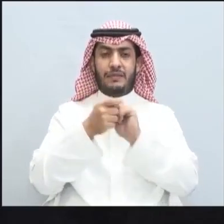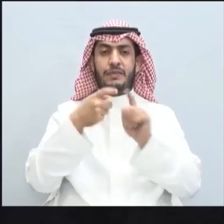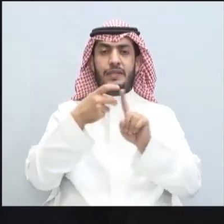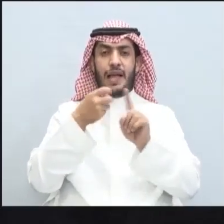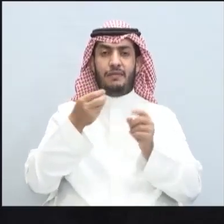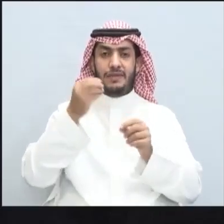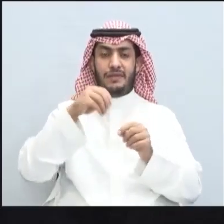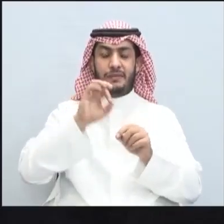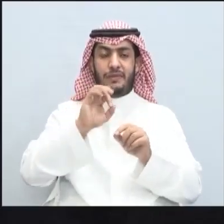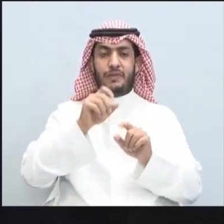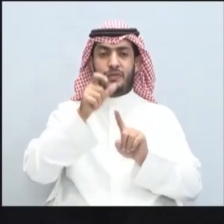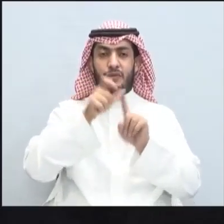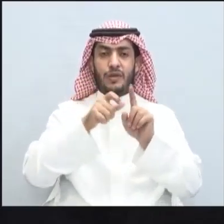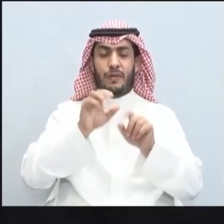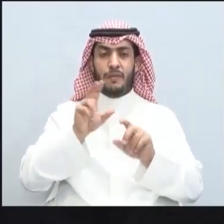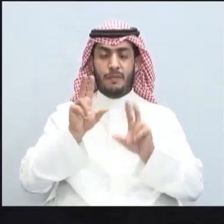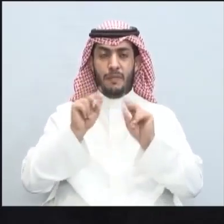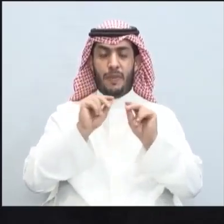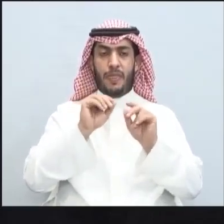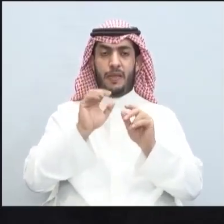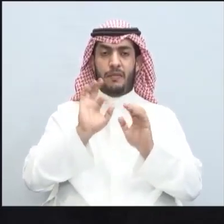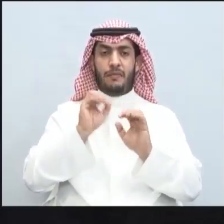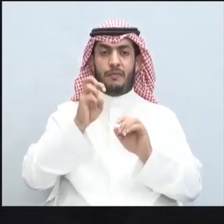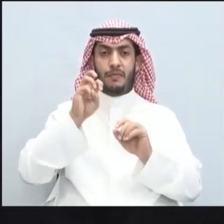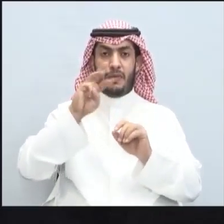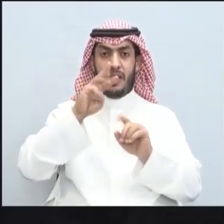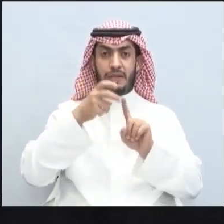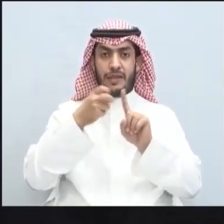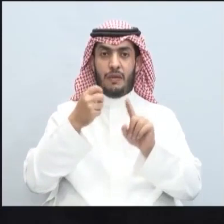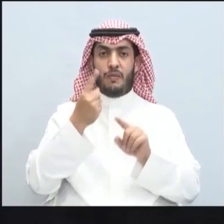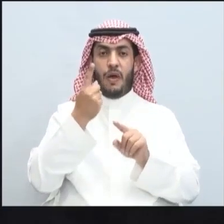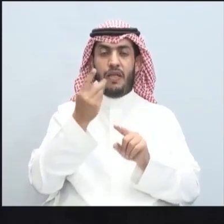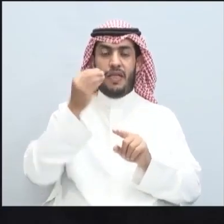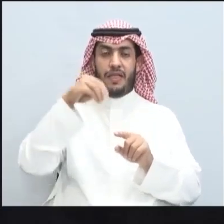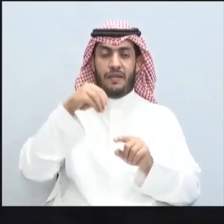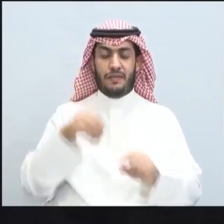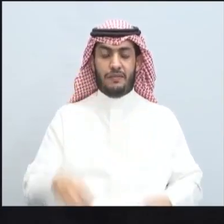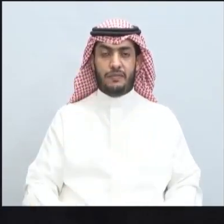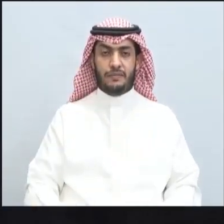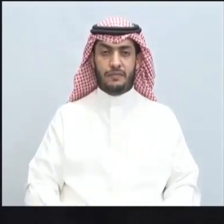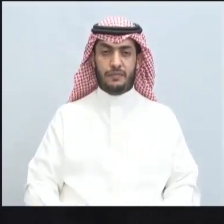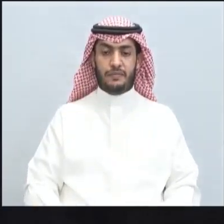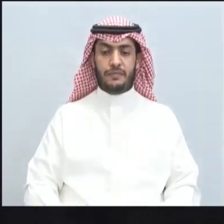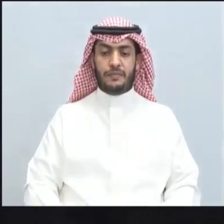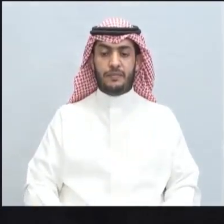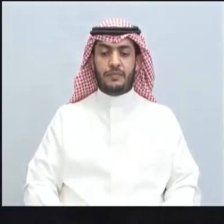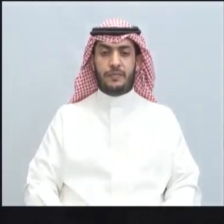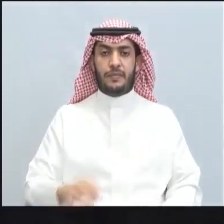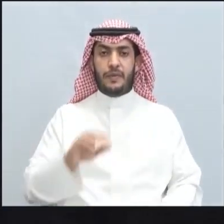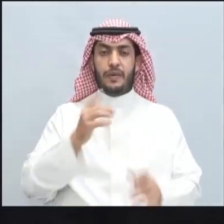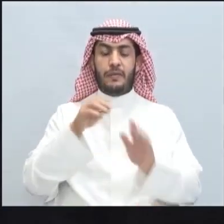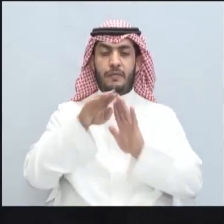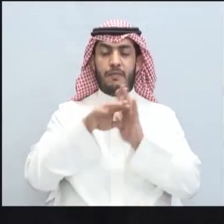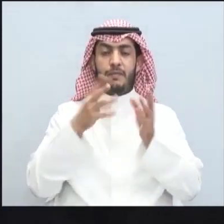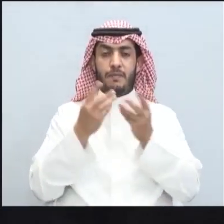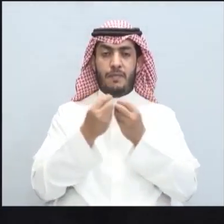اسهم للمستثمر مثلا مقابل كل ثلاثه اسهم سهم اضافي لهذا المستثمر او ان تقوم بالامر